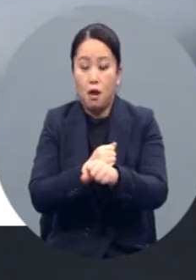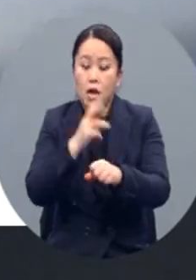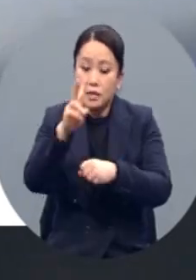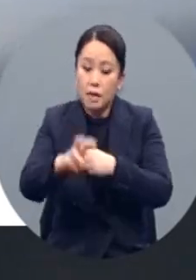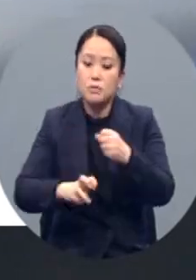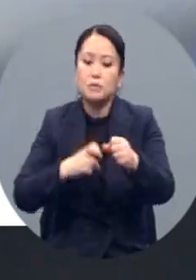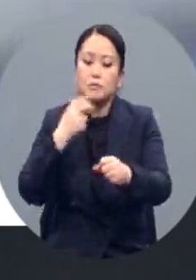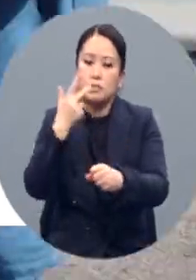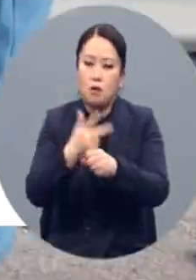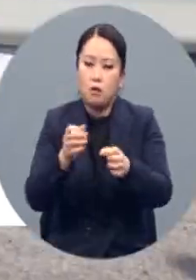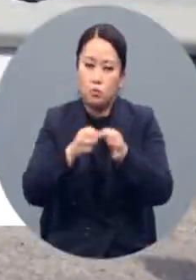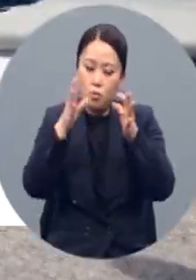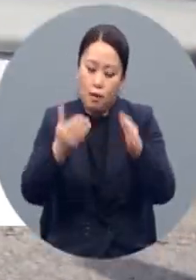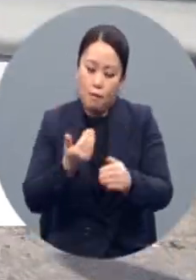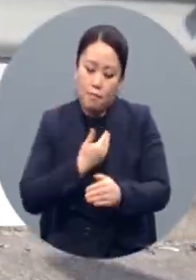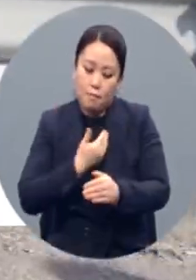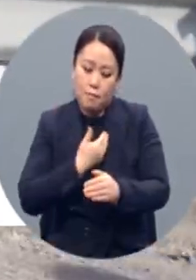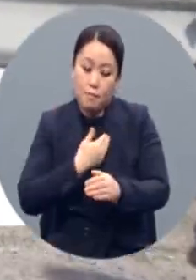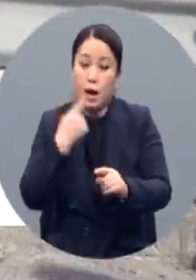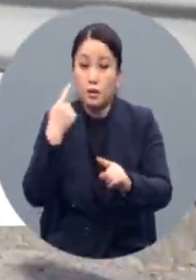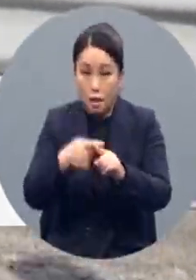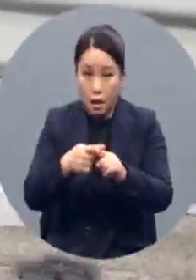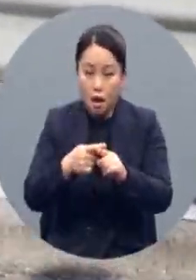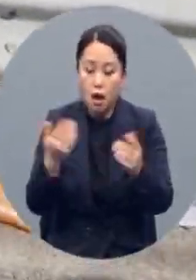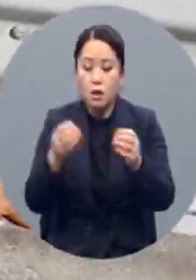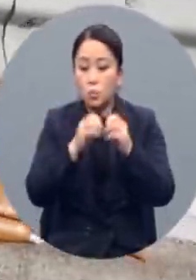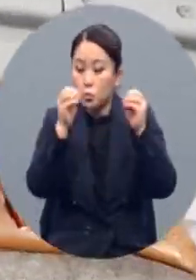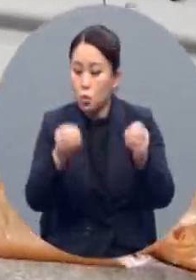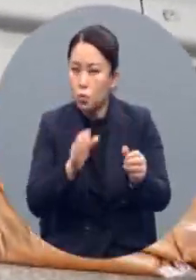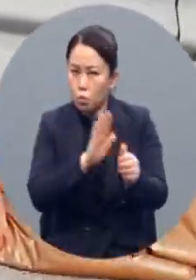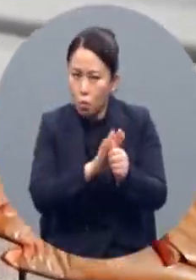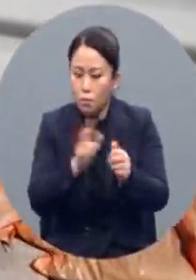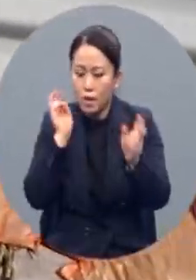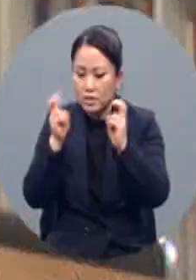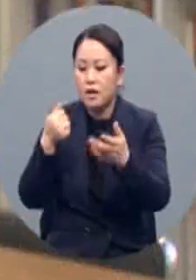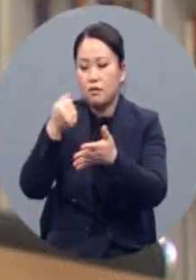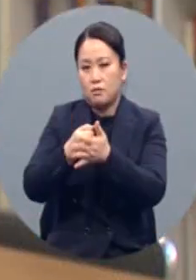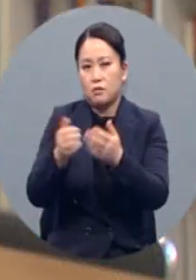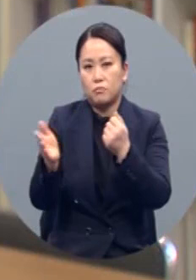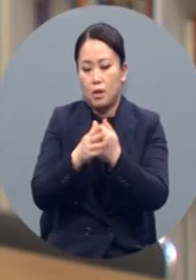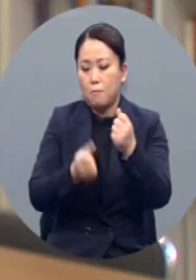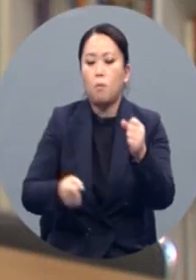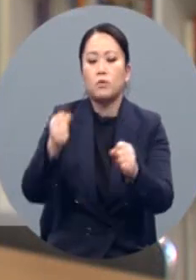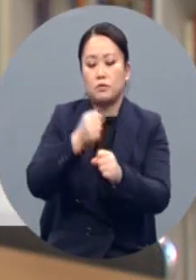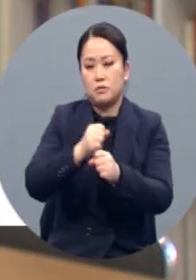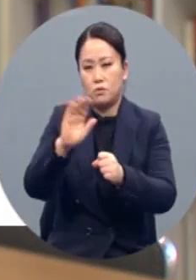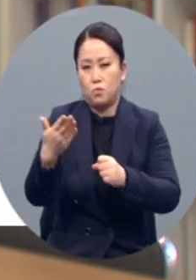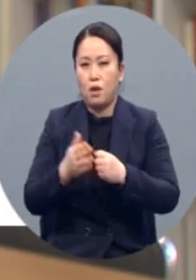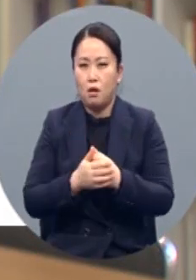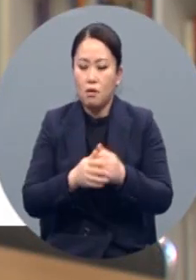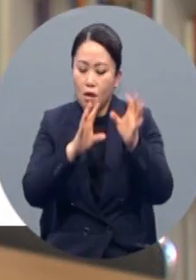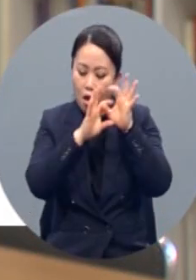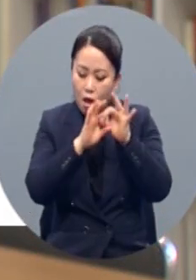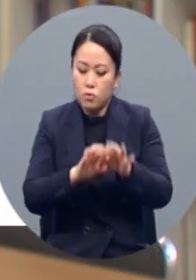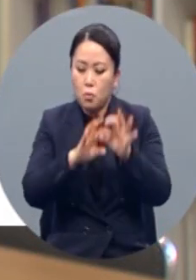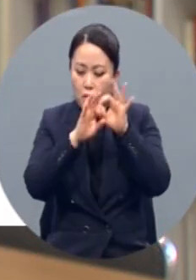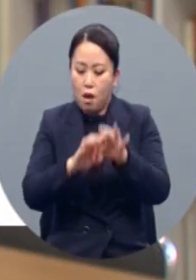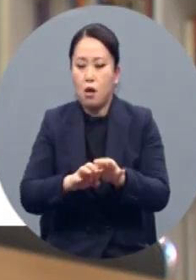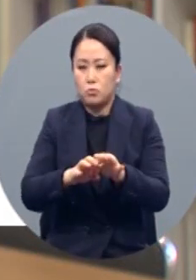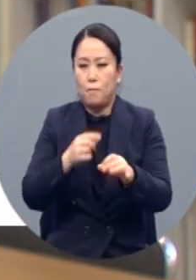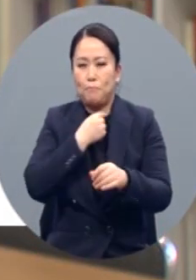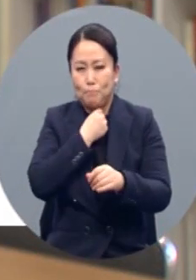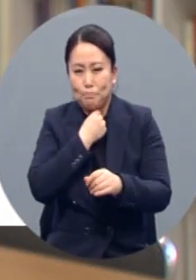동료들의 도움과 회사의 결정 으로 드디어 복지 게 꿈을 이루었습니다 꾸밈없이 고 어떤 꿈이 없고 바라왔던